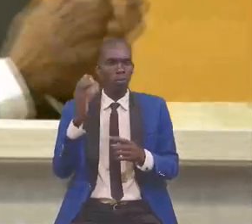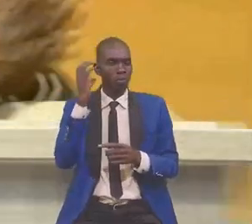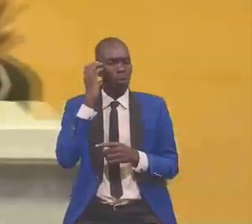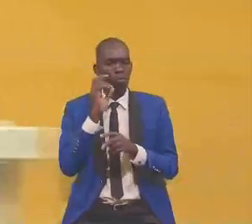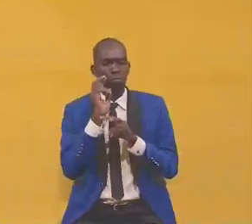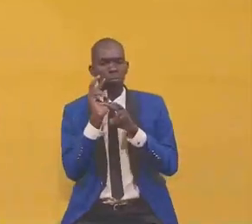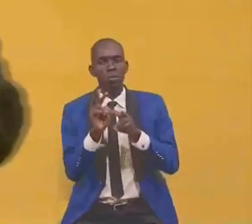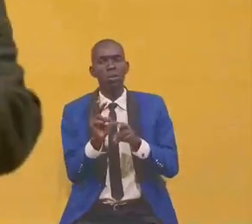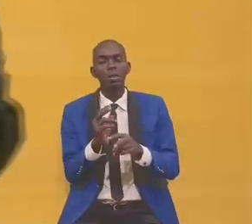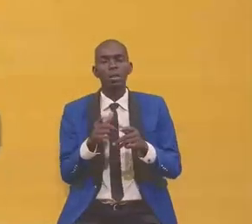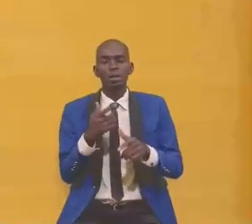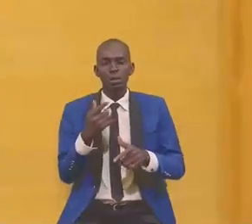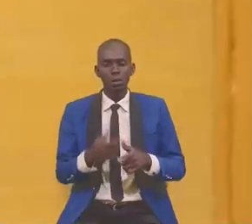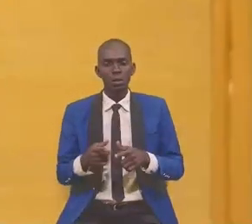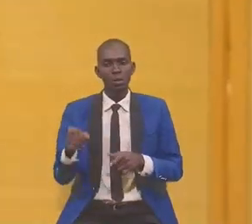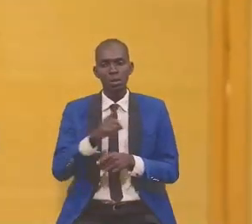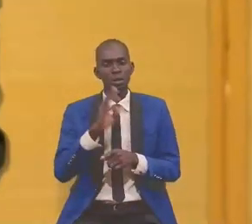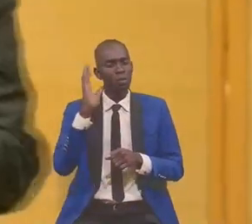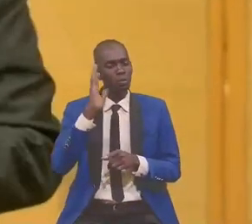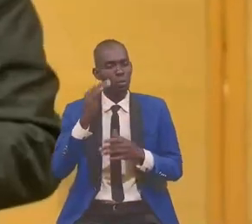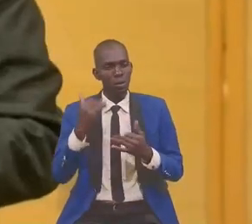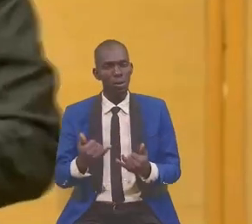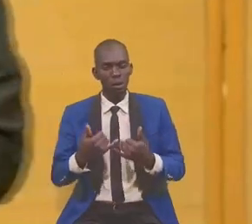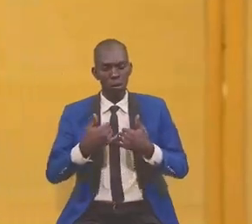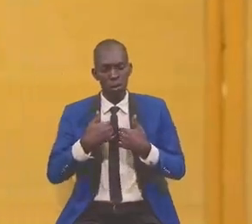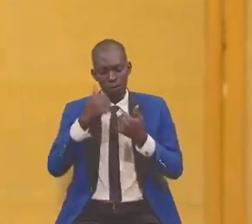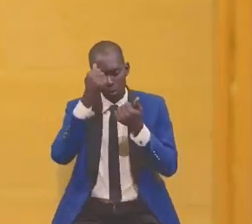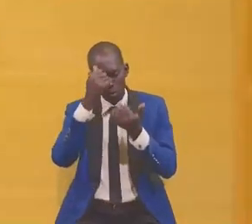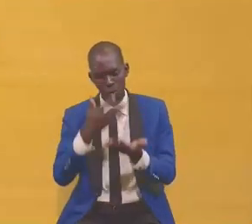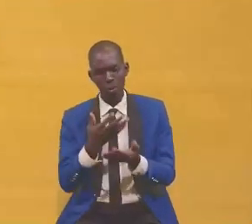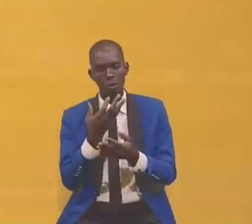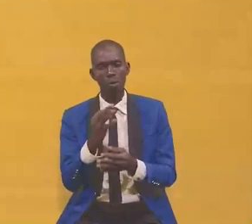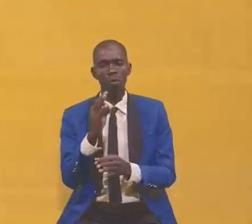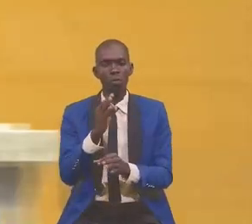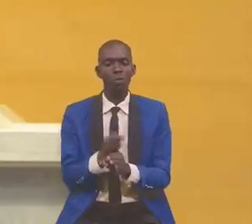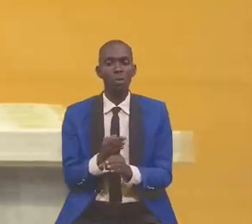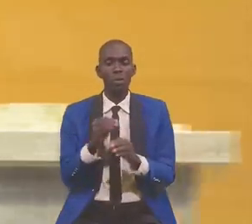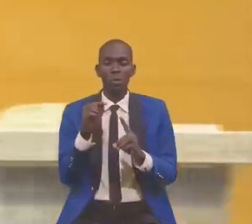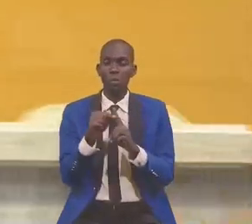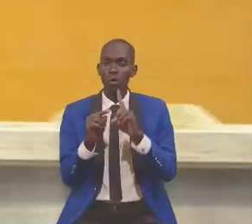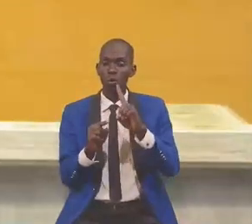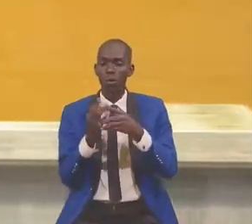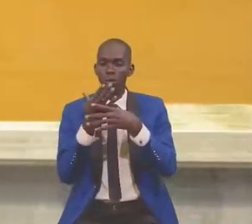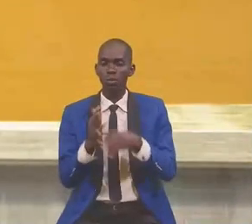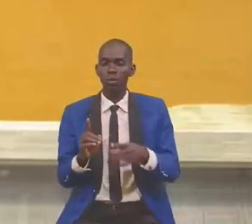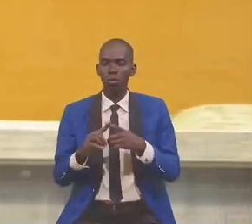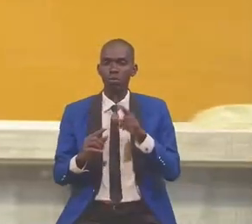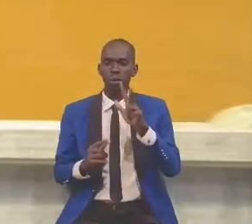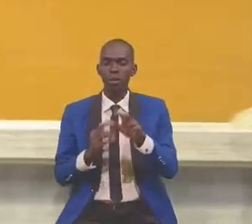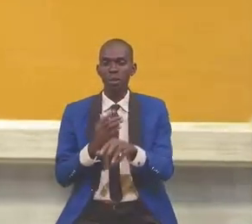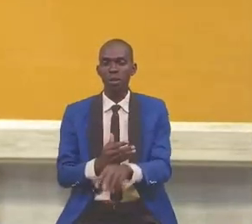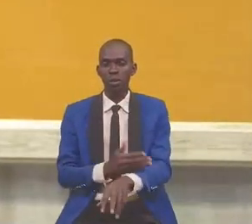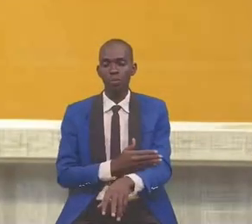auront l'obéissance de la foi. Il y a trois éléments dans ce premier point. Premièrement, c'est l'aggravation